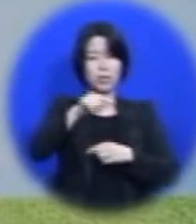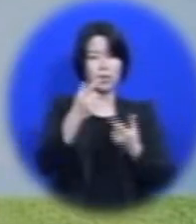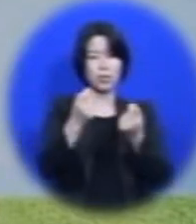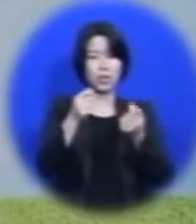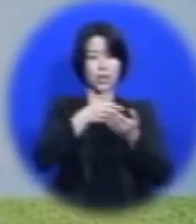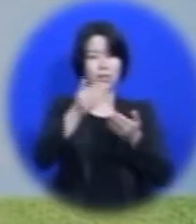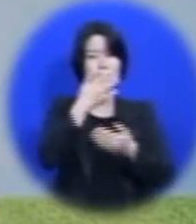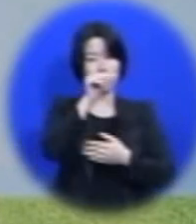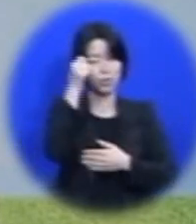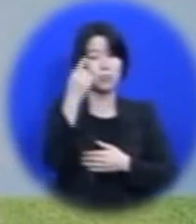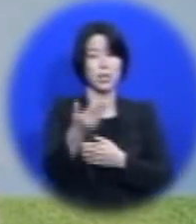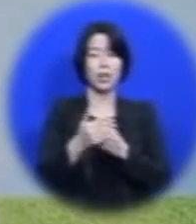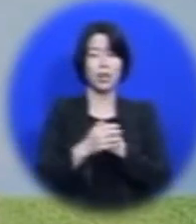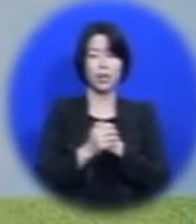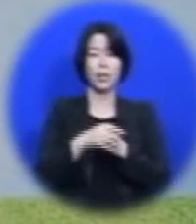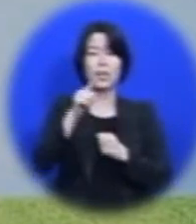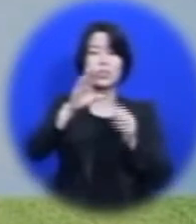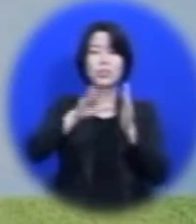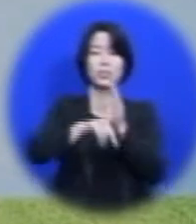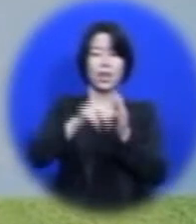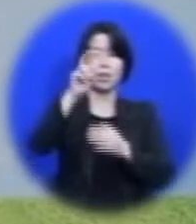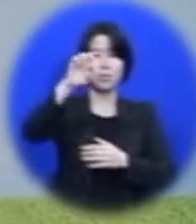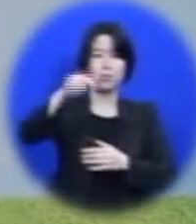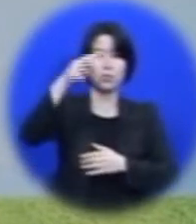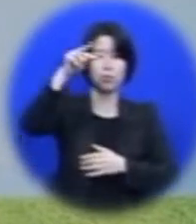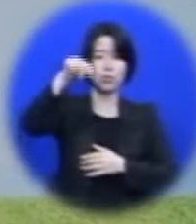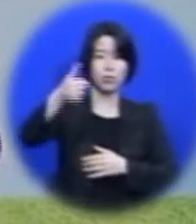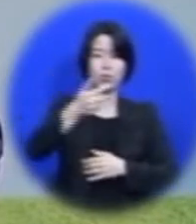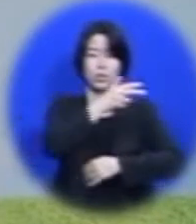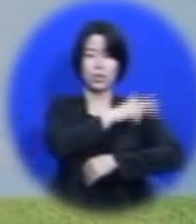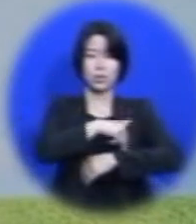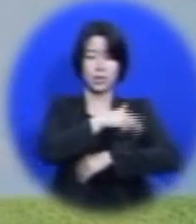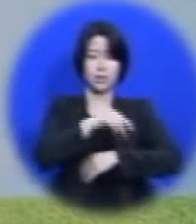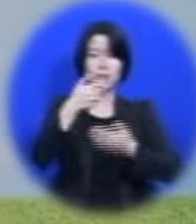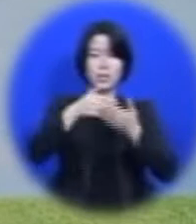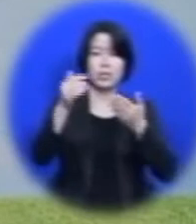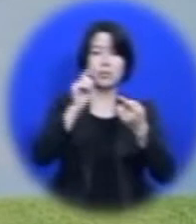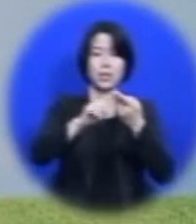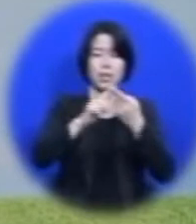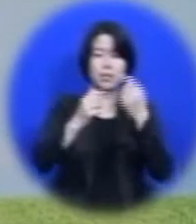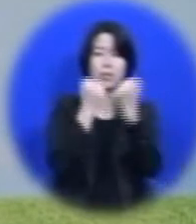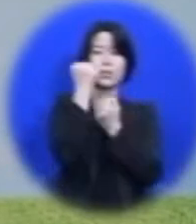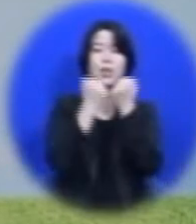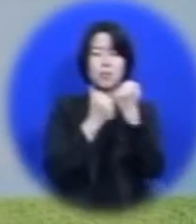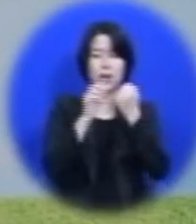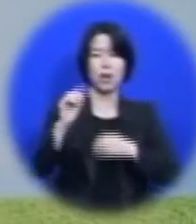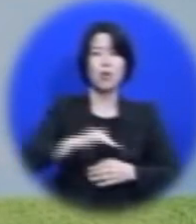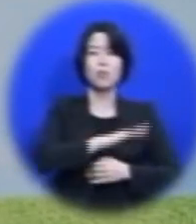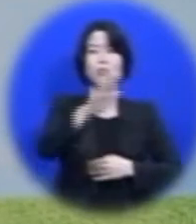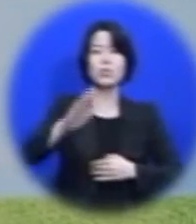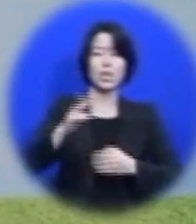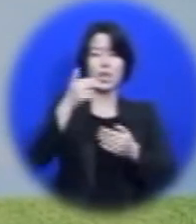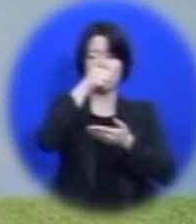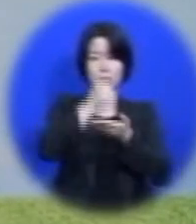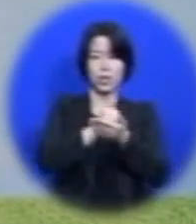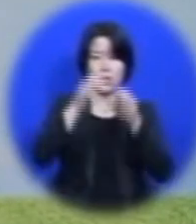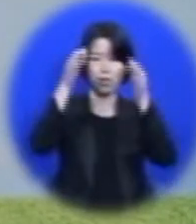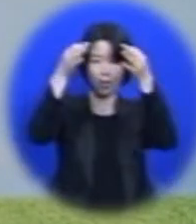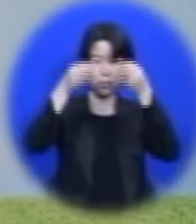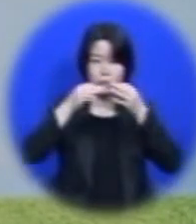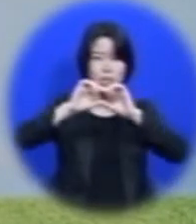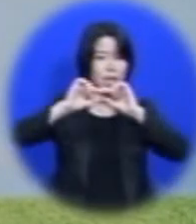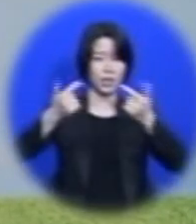있냐 말입니다. 그때 문순 집사님이 이 그림에 대해서 설명하기를 우리의 죄를 보지